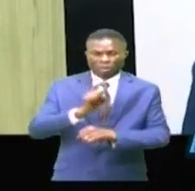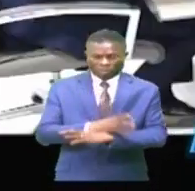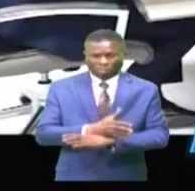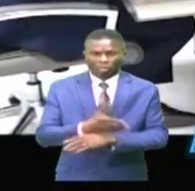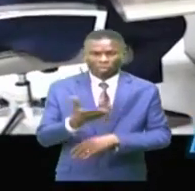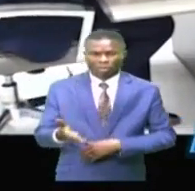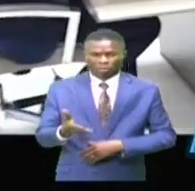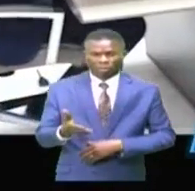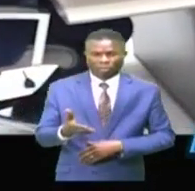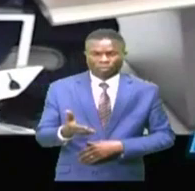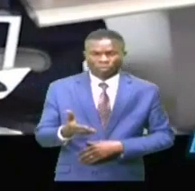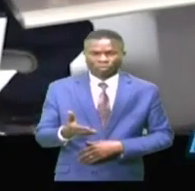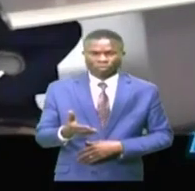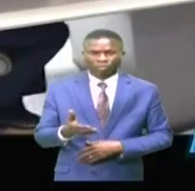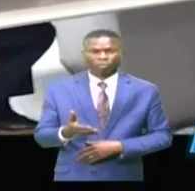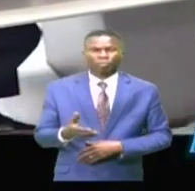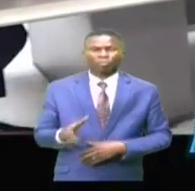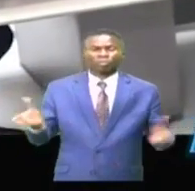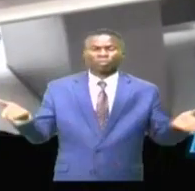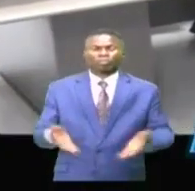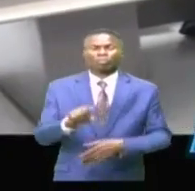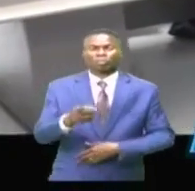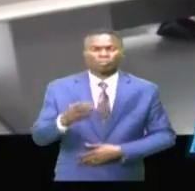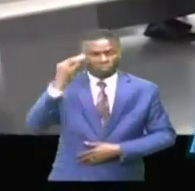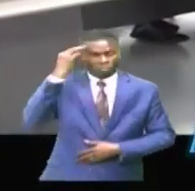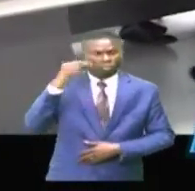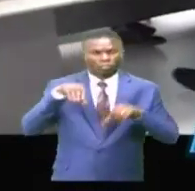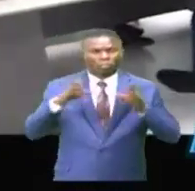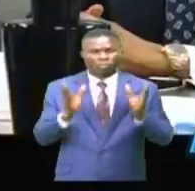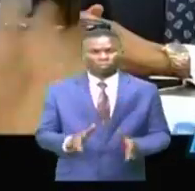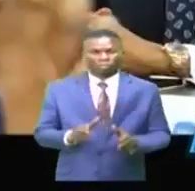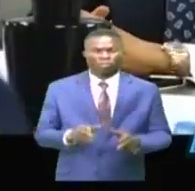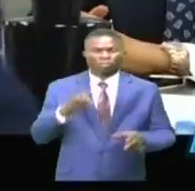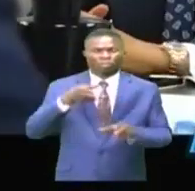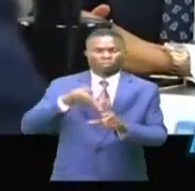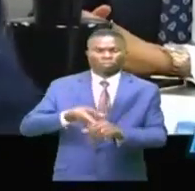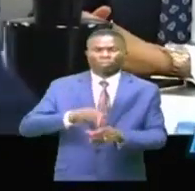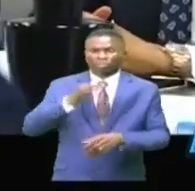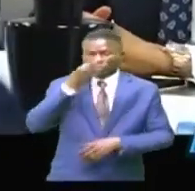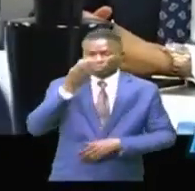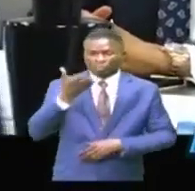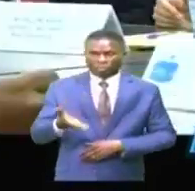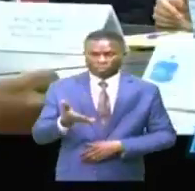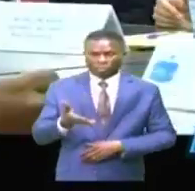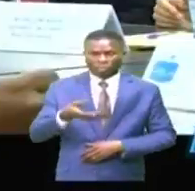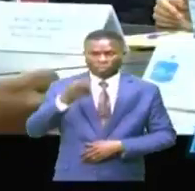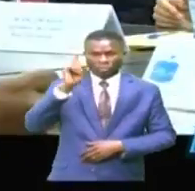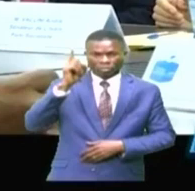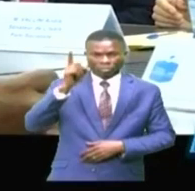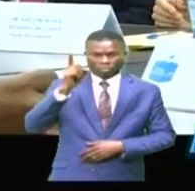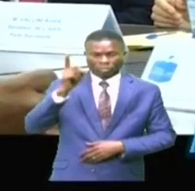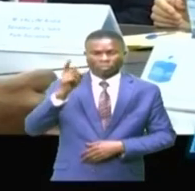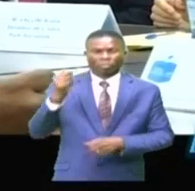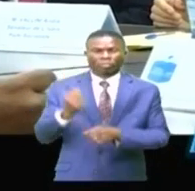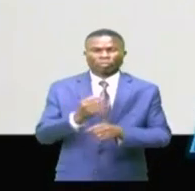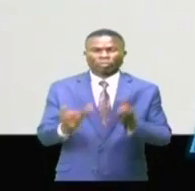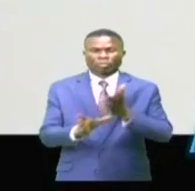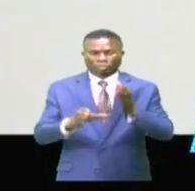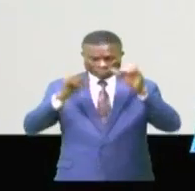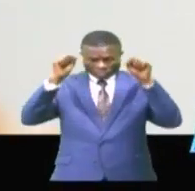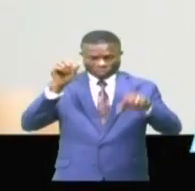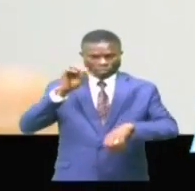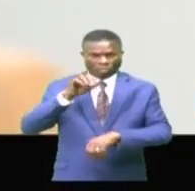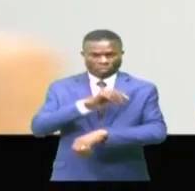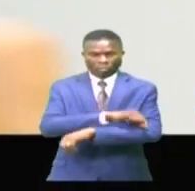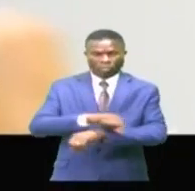difficile était associé à ces échanges le ministre congrès des hydrocarbures Didier boudimbu le premier deuxième vice-président de la CNI